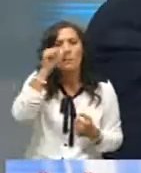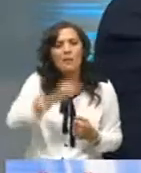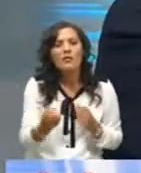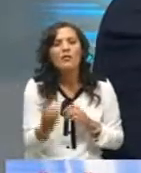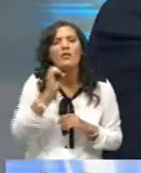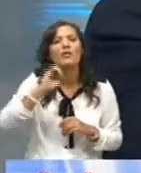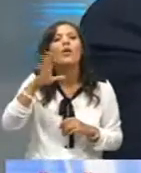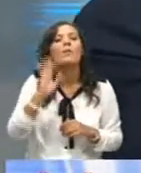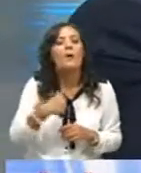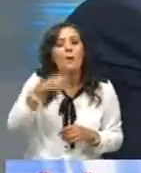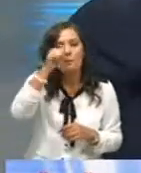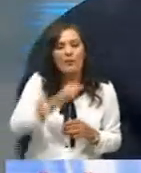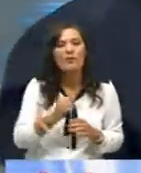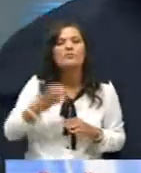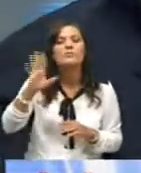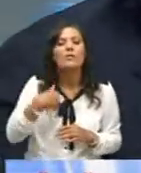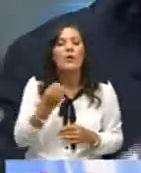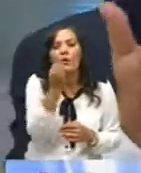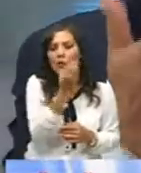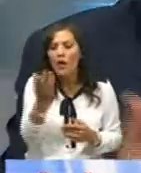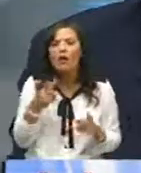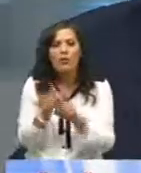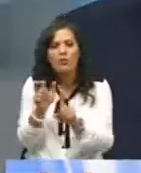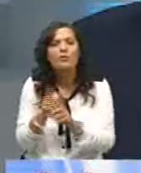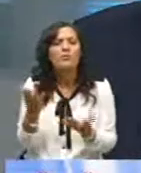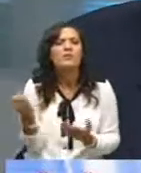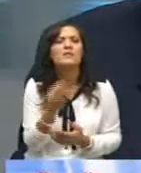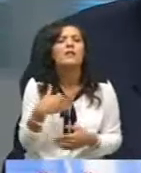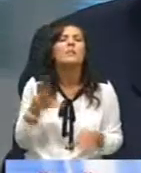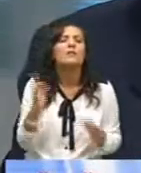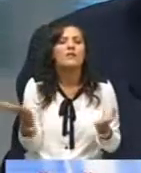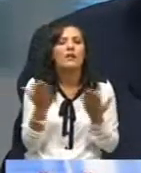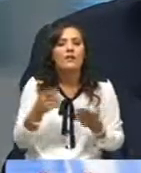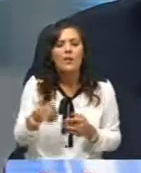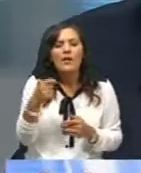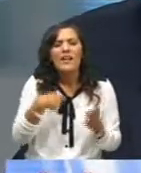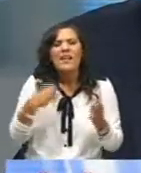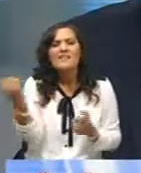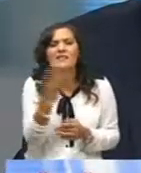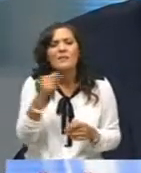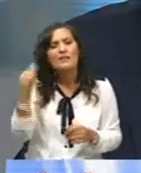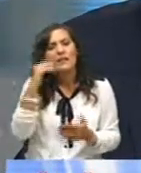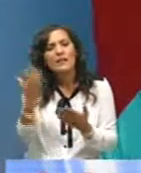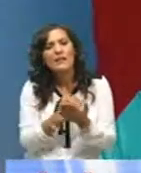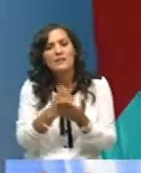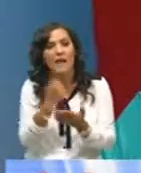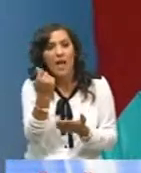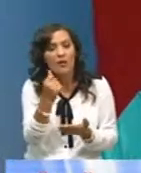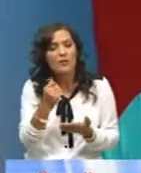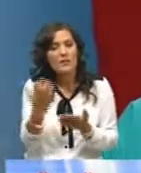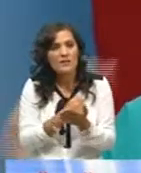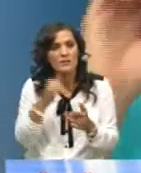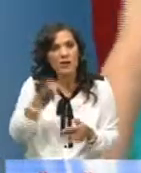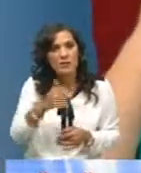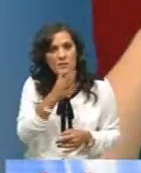etmiyorsunuz Petrol çıkmıyor Doğal kaynakları kuruyorsunuz falan yani sayılamayacak böyle bir rakam saldı geri kazanın ekonomiye kazanım